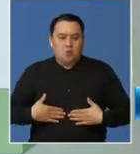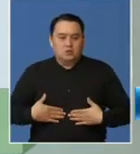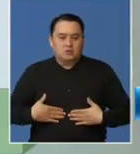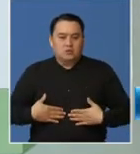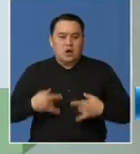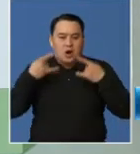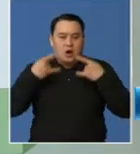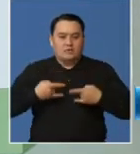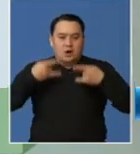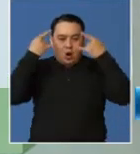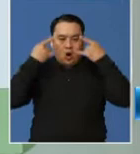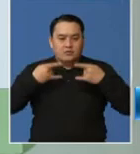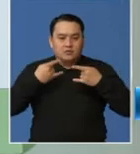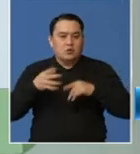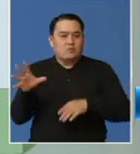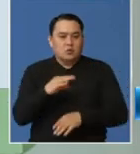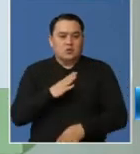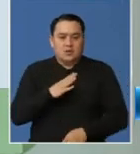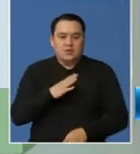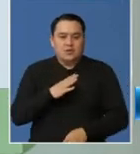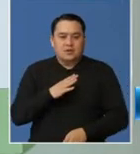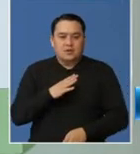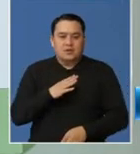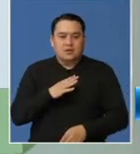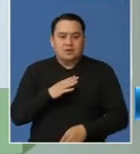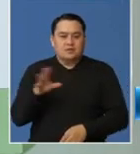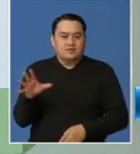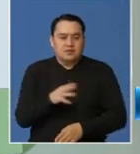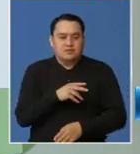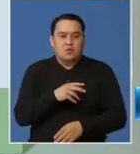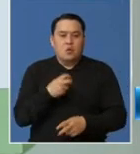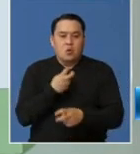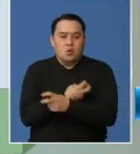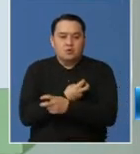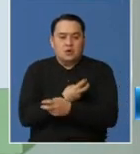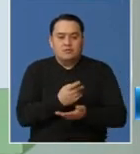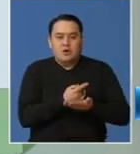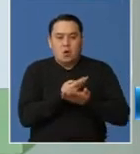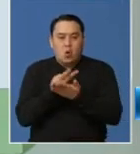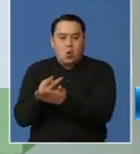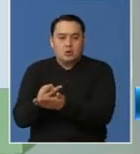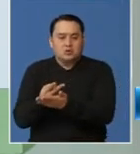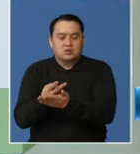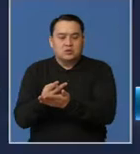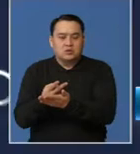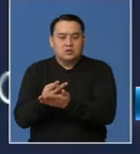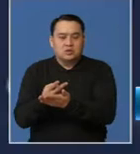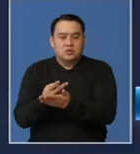компьютерная томография головного мозга, рентген стопы. Сразу же госпитализирован в отделение